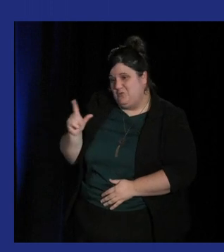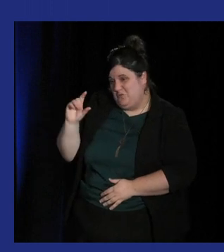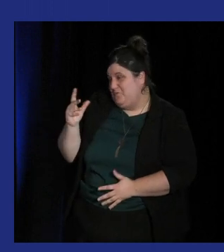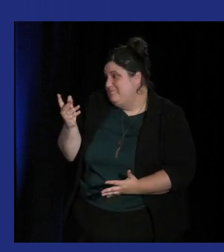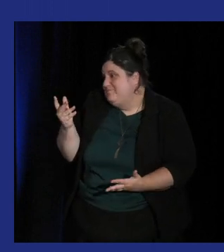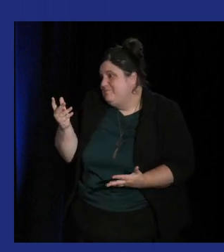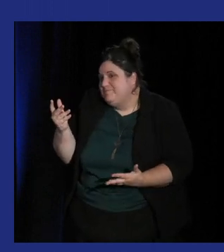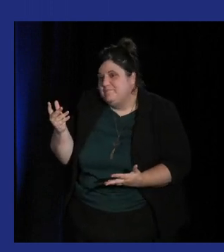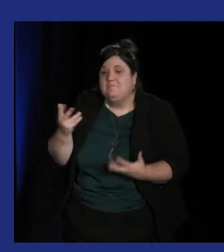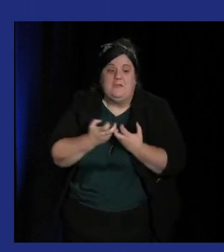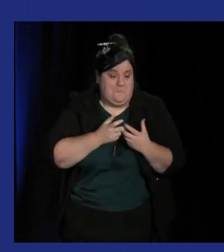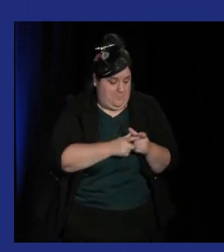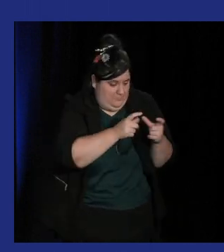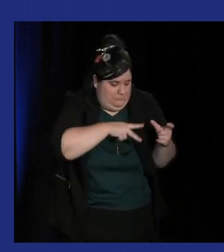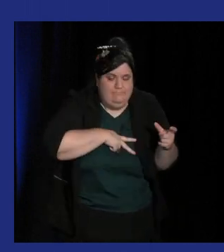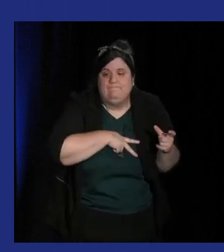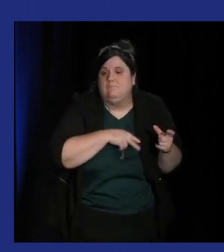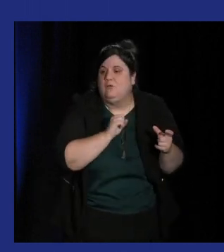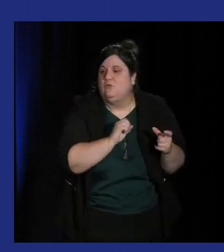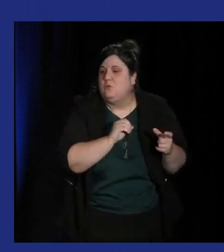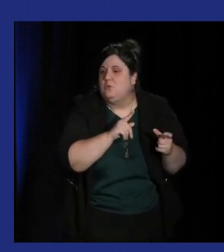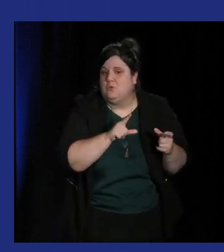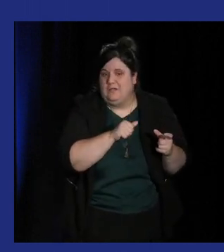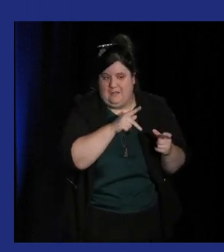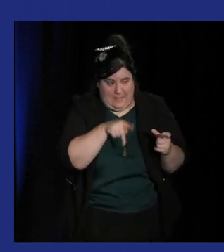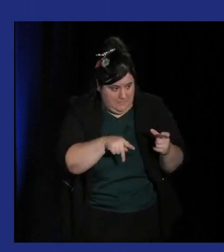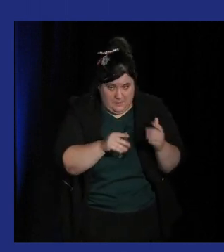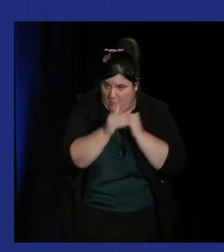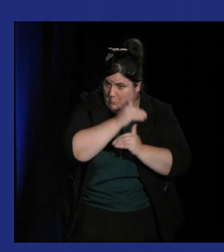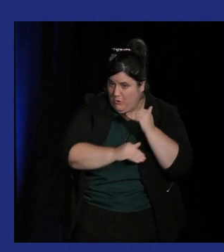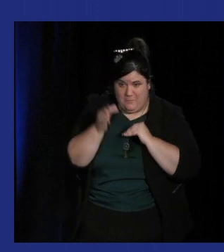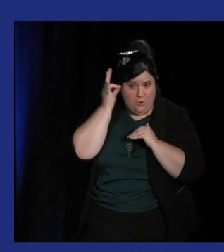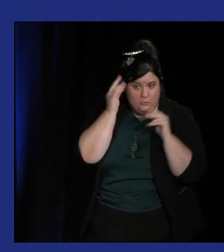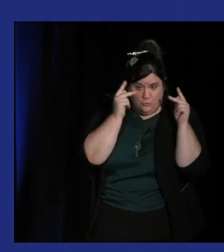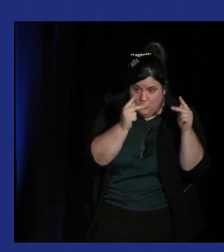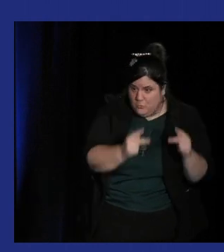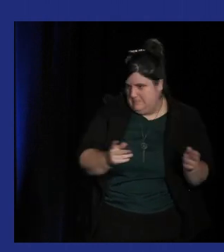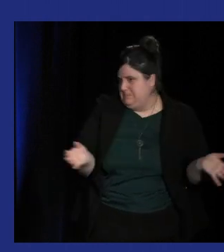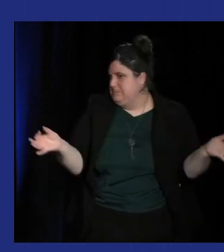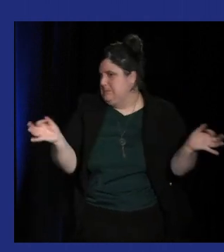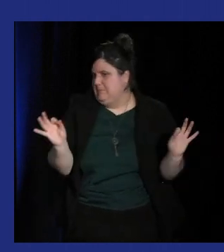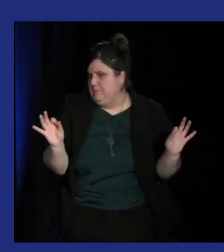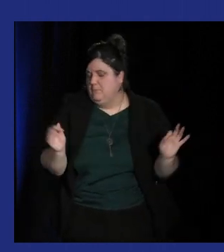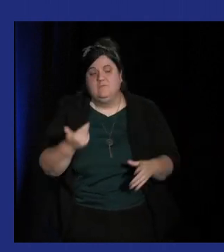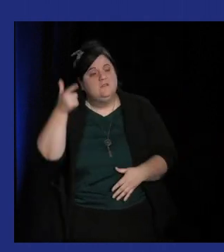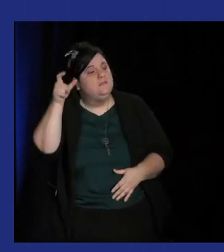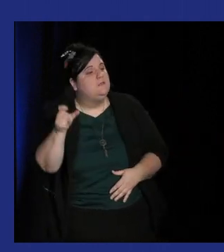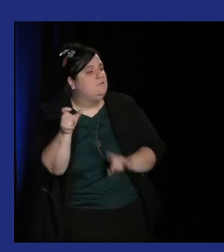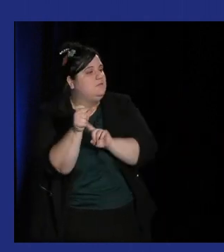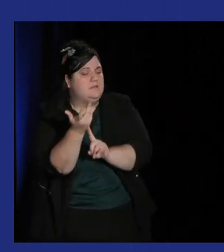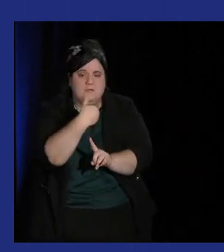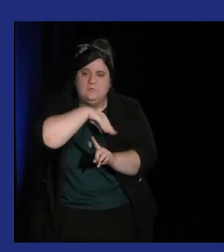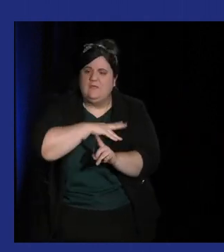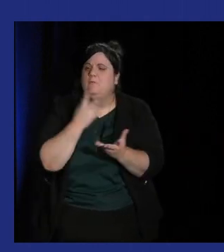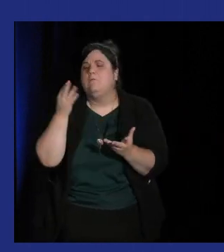on n'a pas vraiment de programmeur audio donc il y a un des autres sound designers qui est avec moi qui qui aime